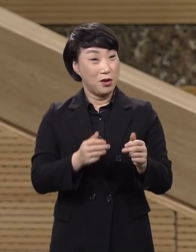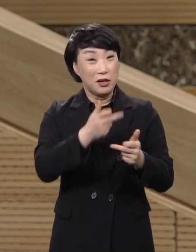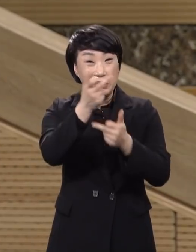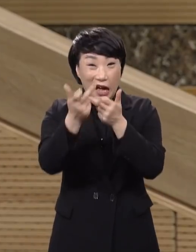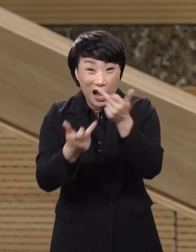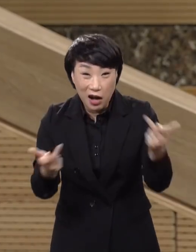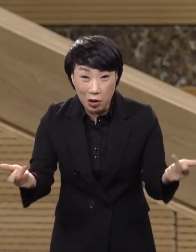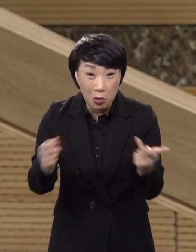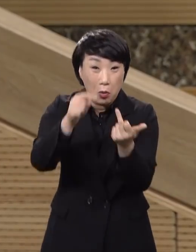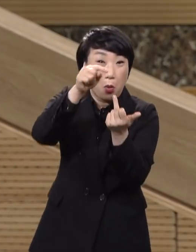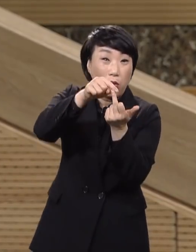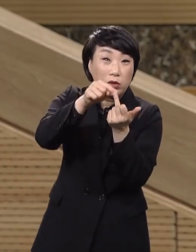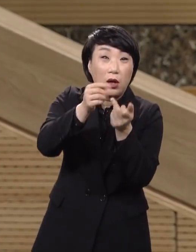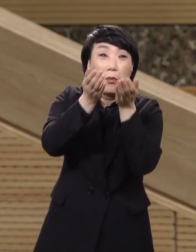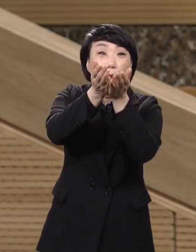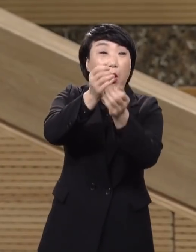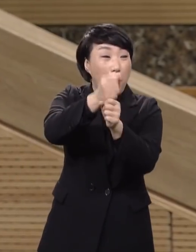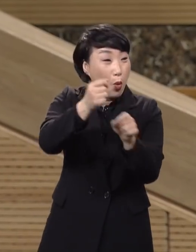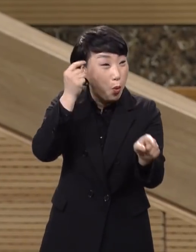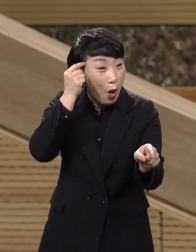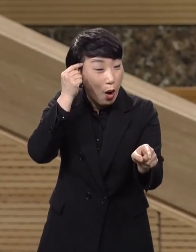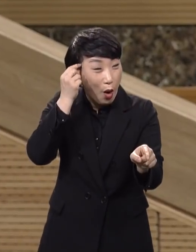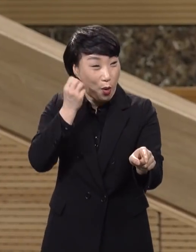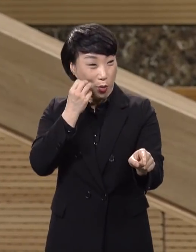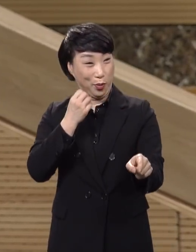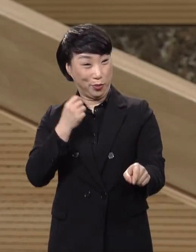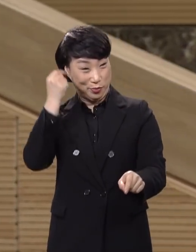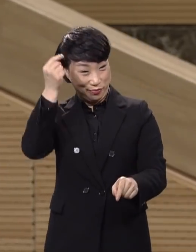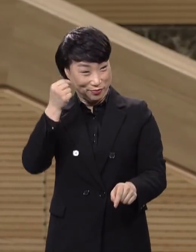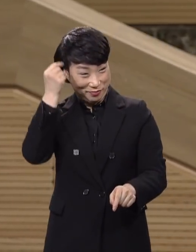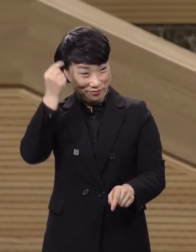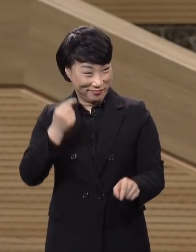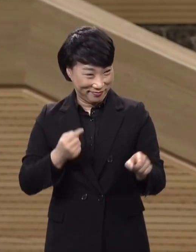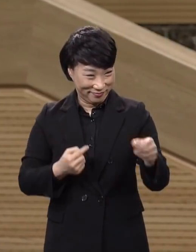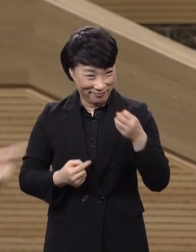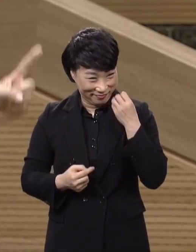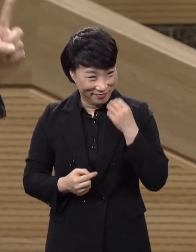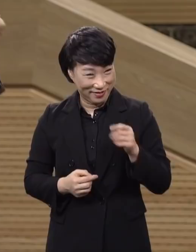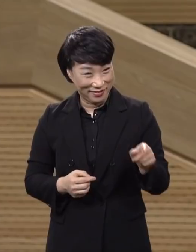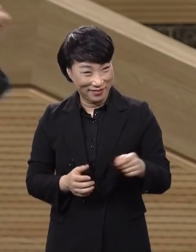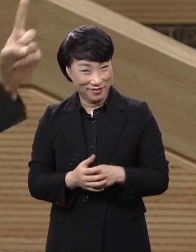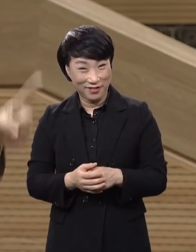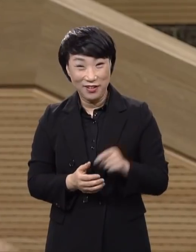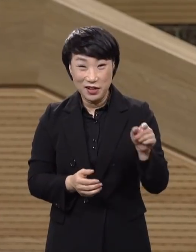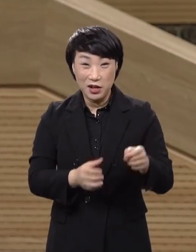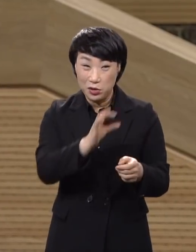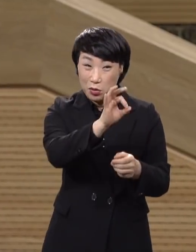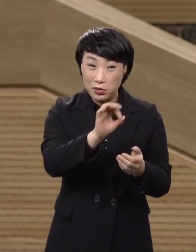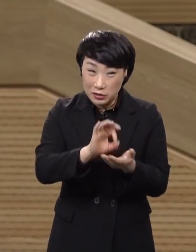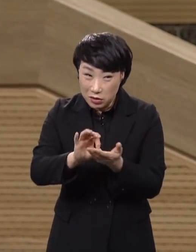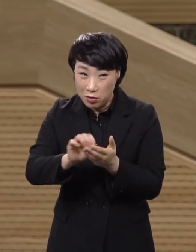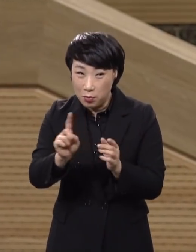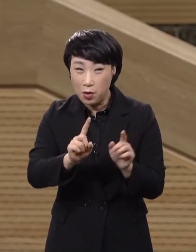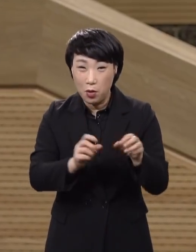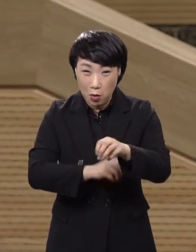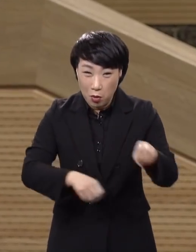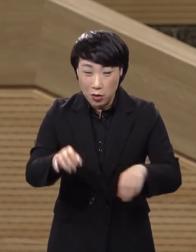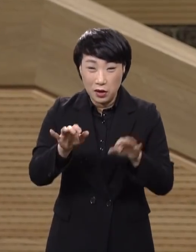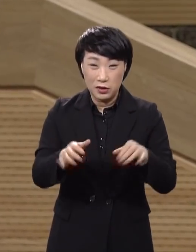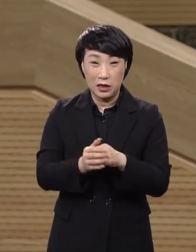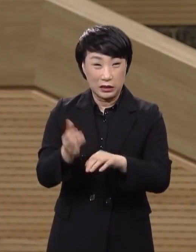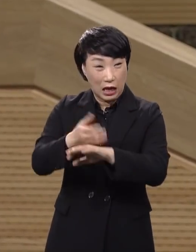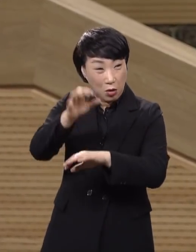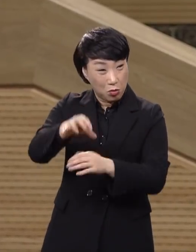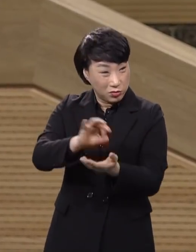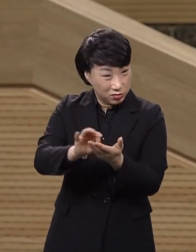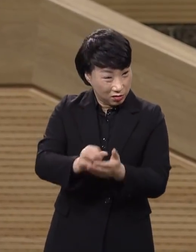이게 뭔 짓이야 이게 도대체. 참 정신병자 같은 사람 저런 돈 있으면 말이야 지금 다른